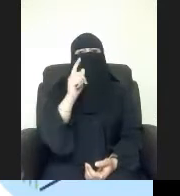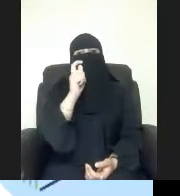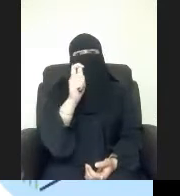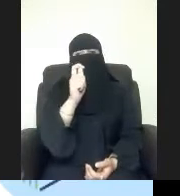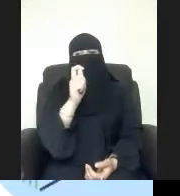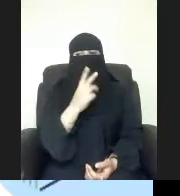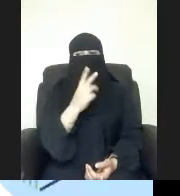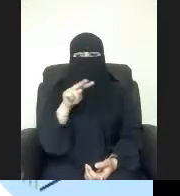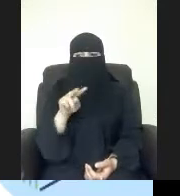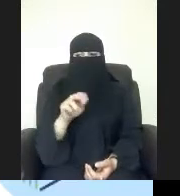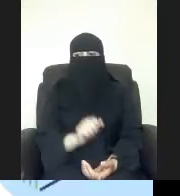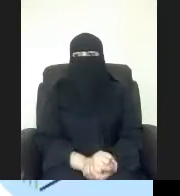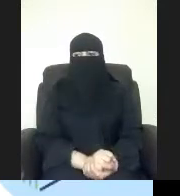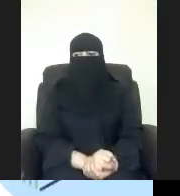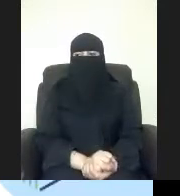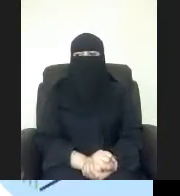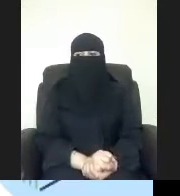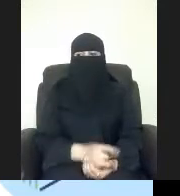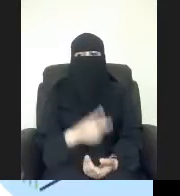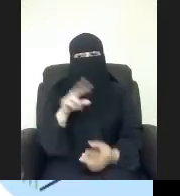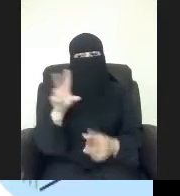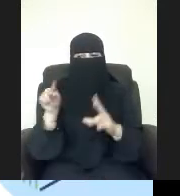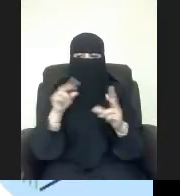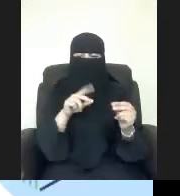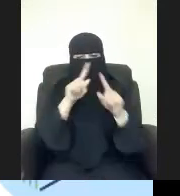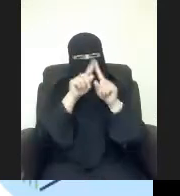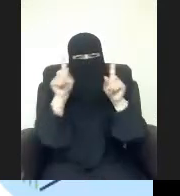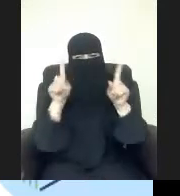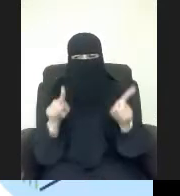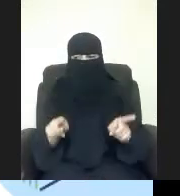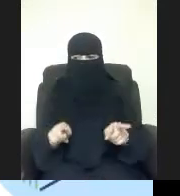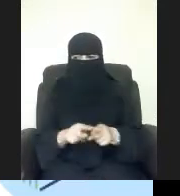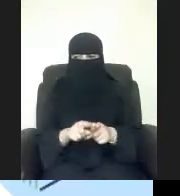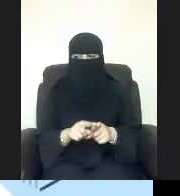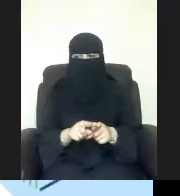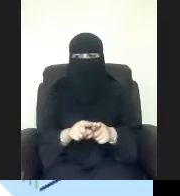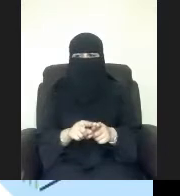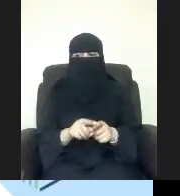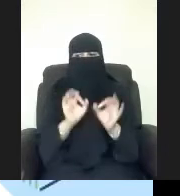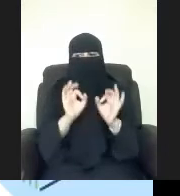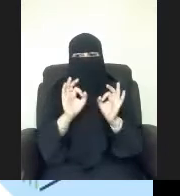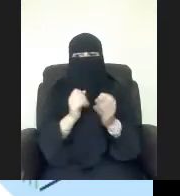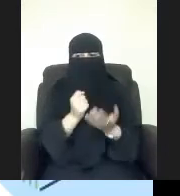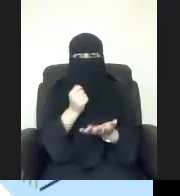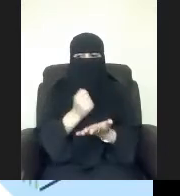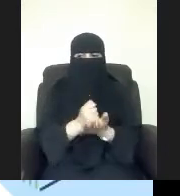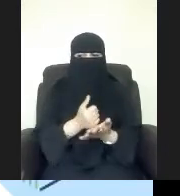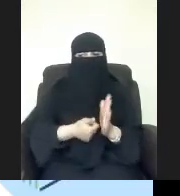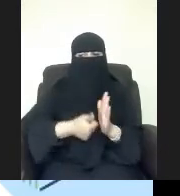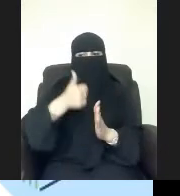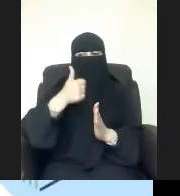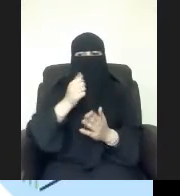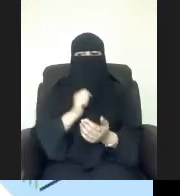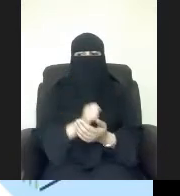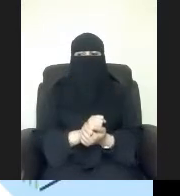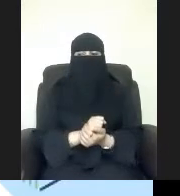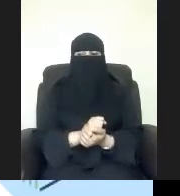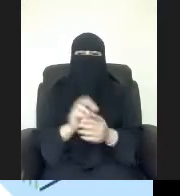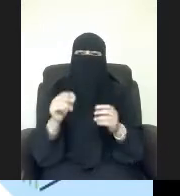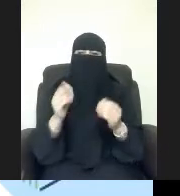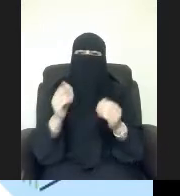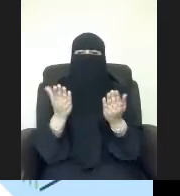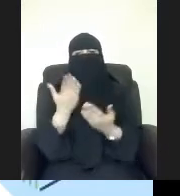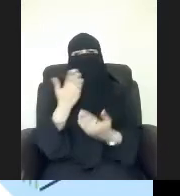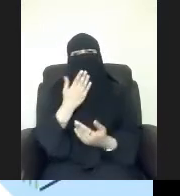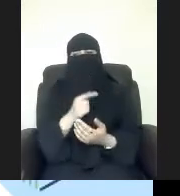نموذج خان للتعليم الإلكتروني، نفس فكرة التصميم التعليمي، يحدد أمور كثيرة يريد أن يصل إليها. بعد ذلك